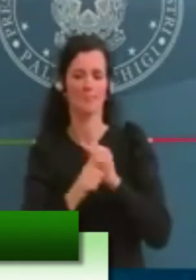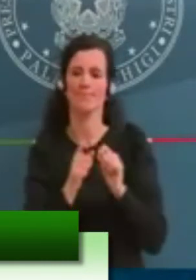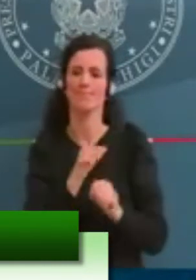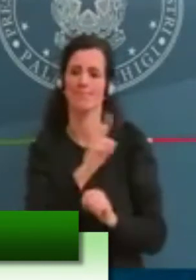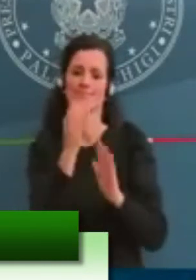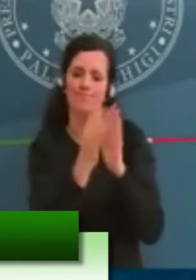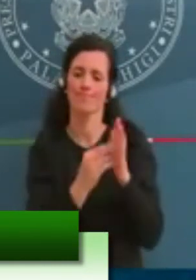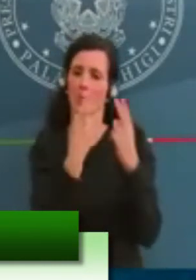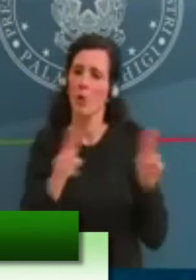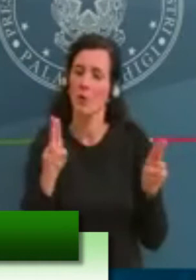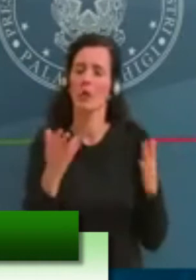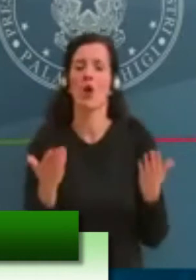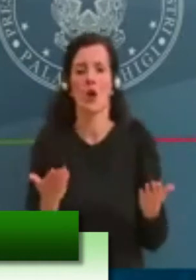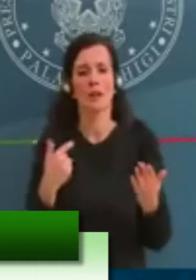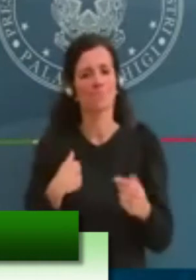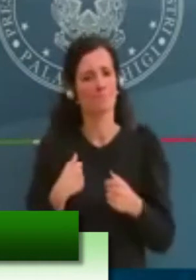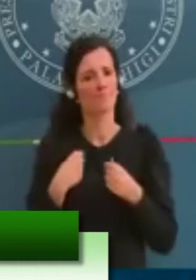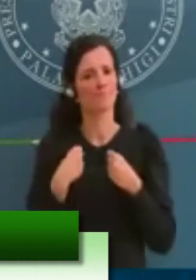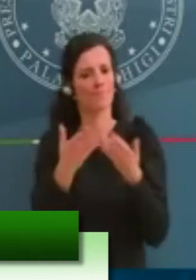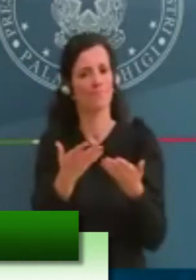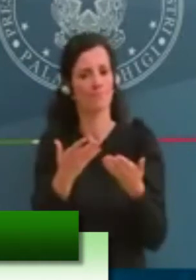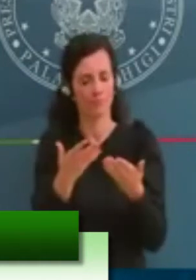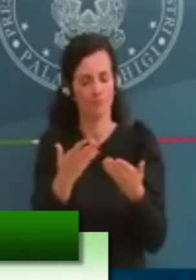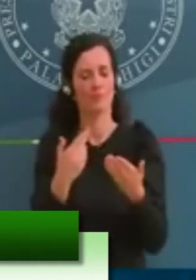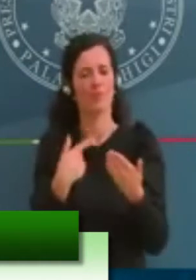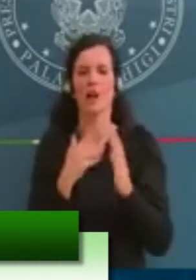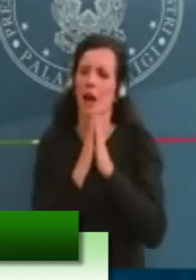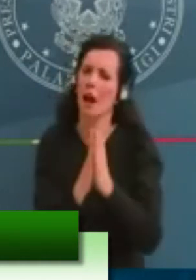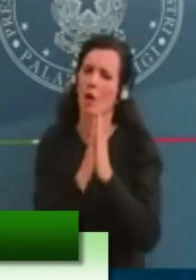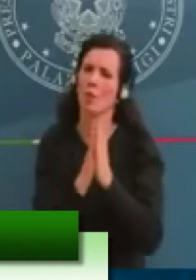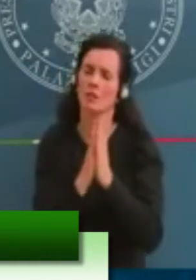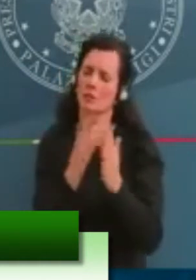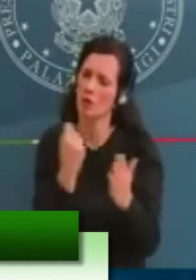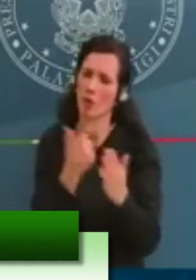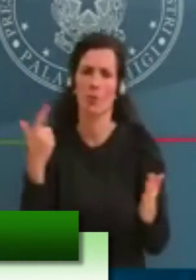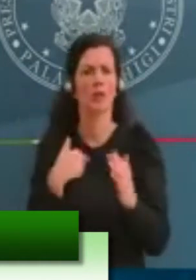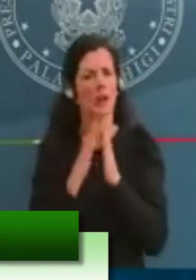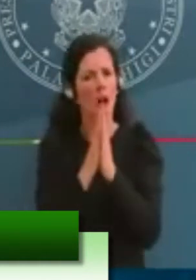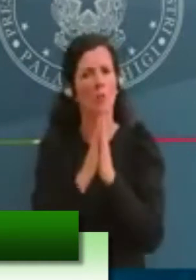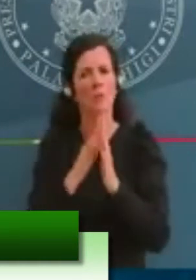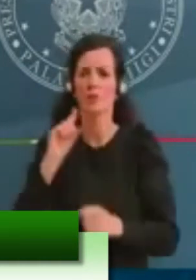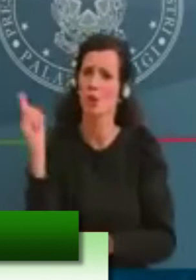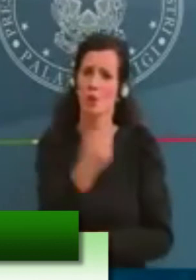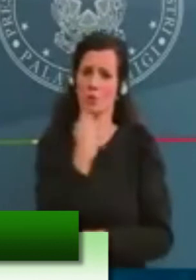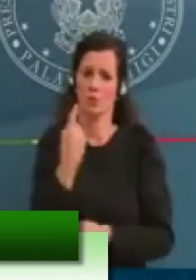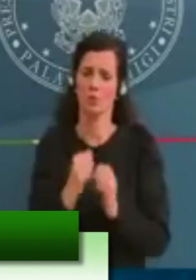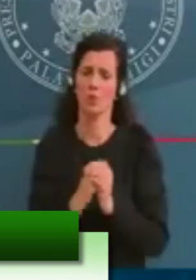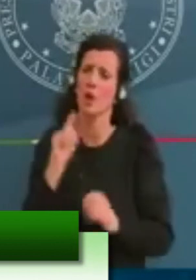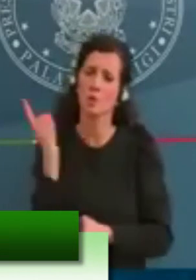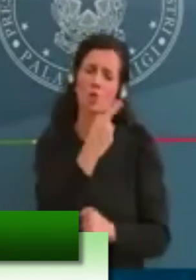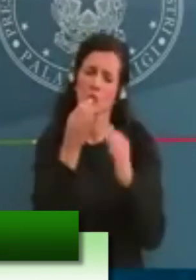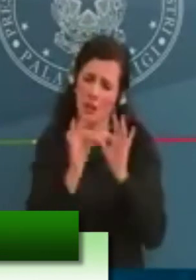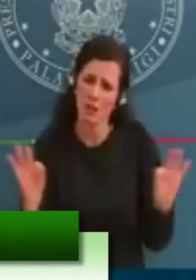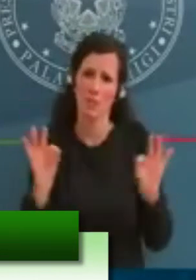tutti di rispettarla raccomandiamo fortemente di non ricevere a casa persone non conviventi